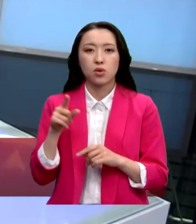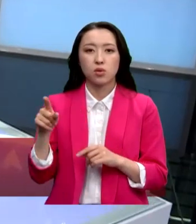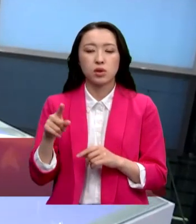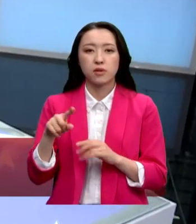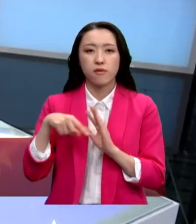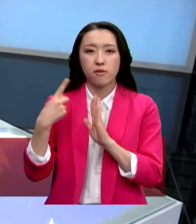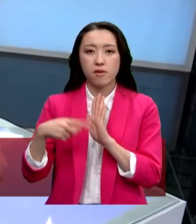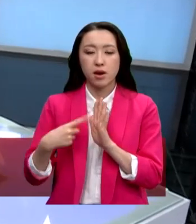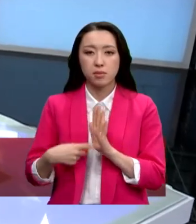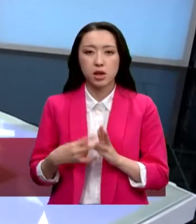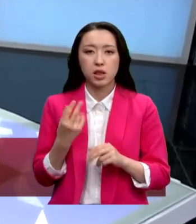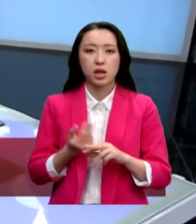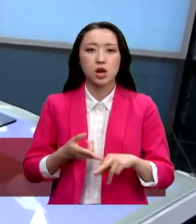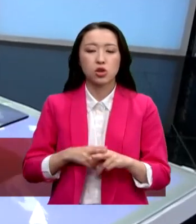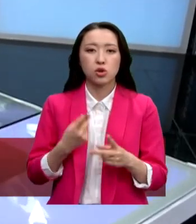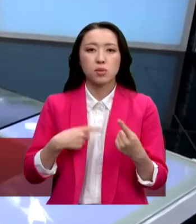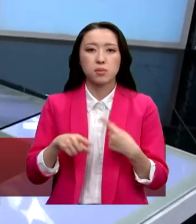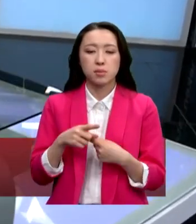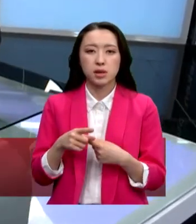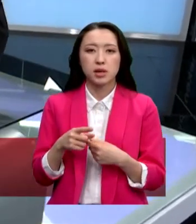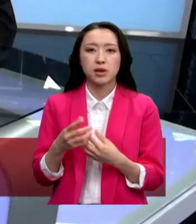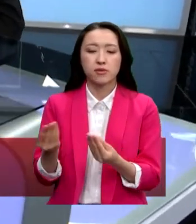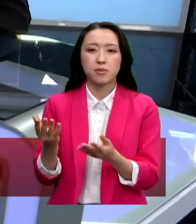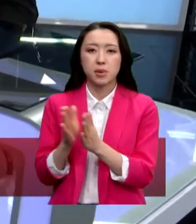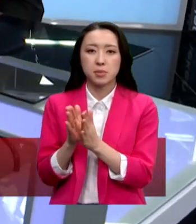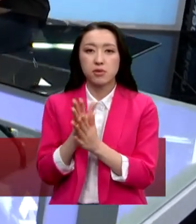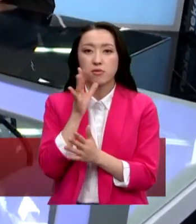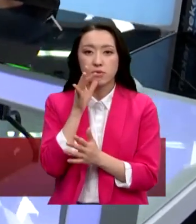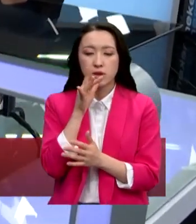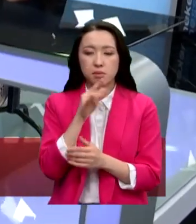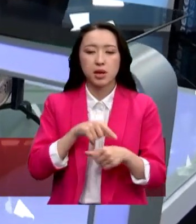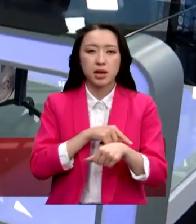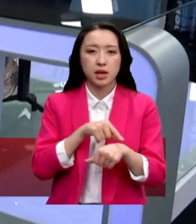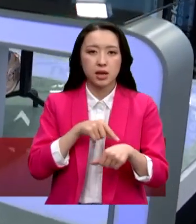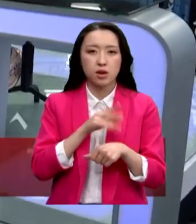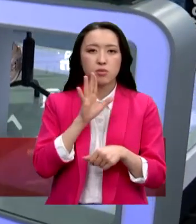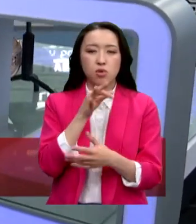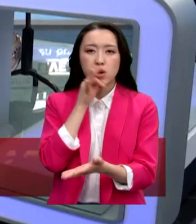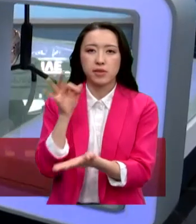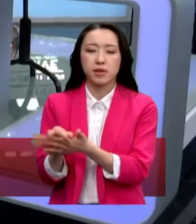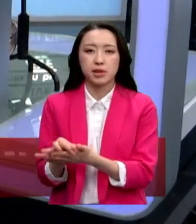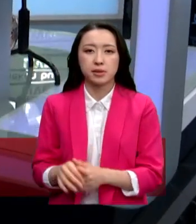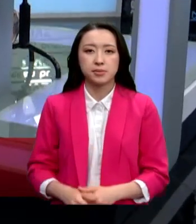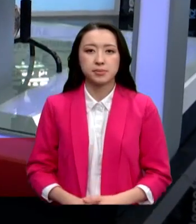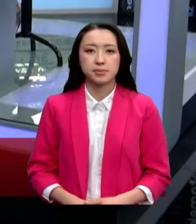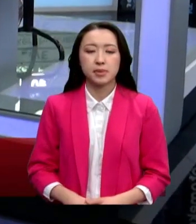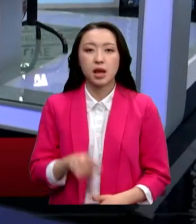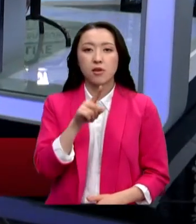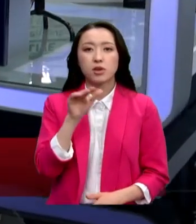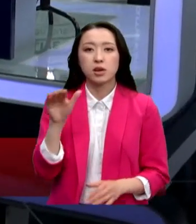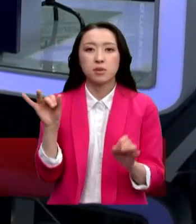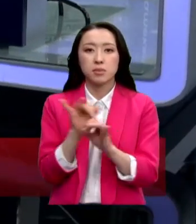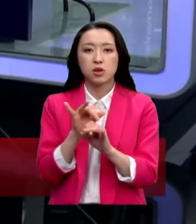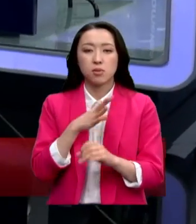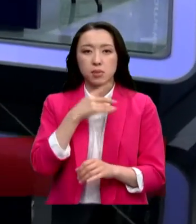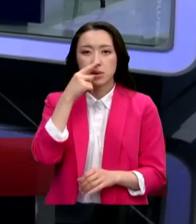нам ряд вопросов, на которые мы взяли дедлайн и дадим на эти вопросы. Когда вы обратились к нему? А у нас переговоры были